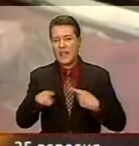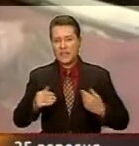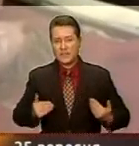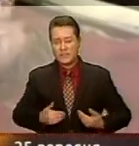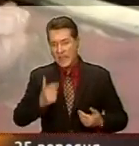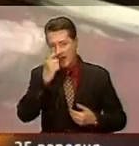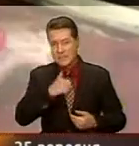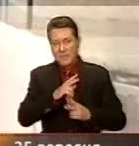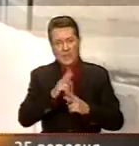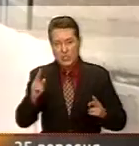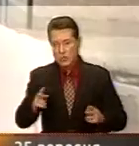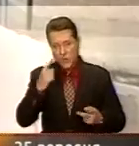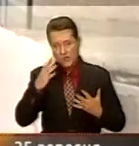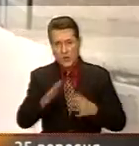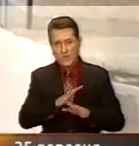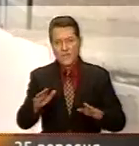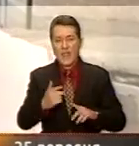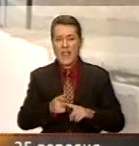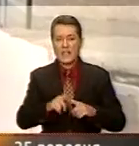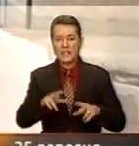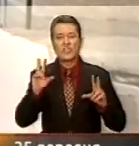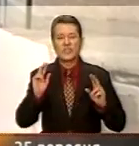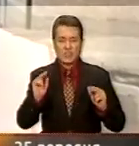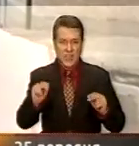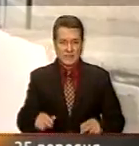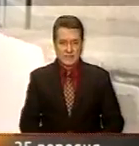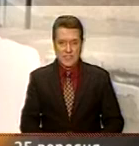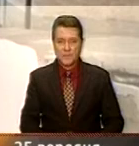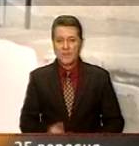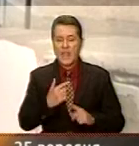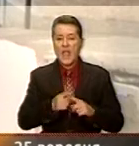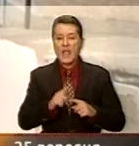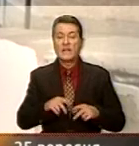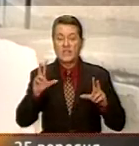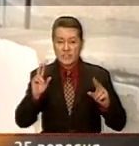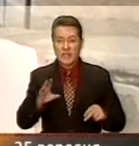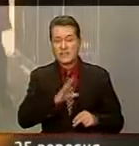уже ніхто не уявляє. Ну, це ж щастя, я не знаю. Це